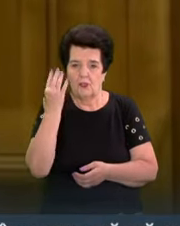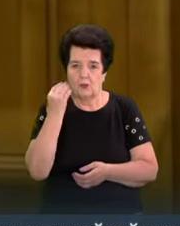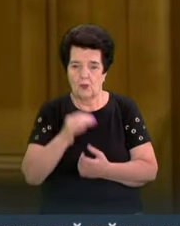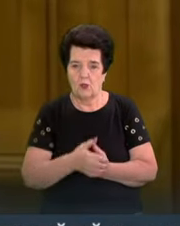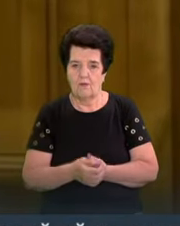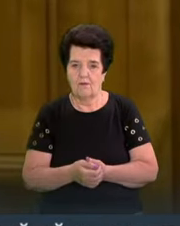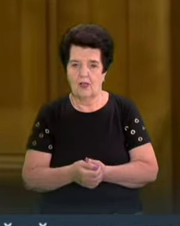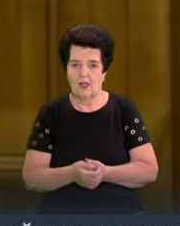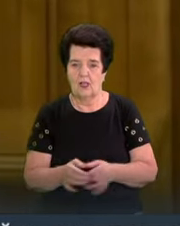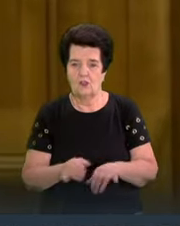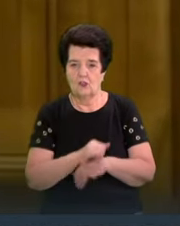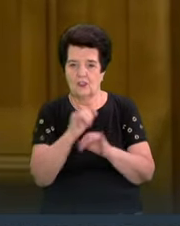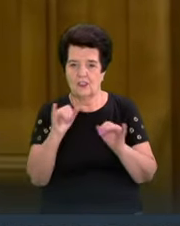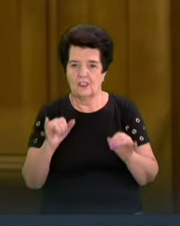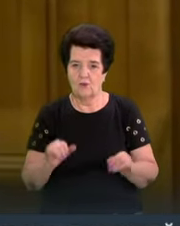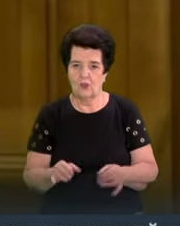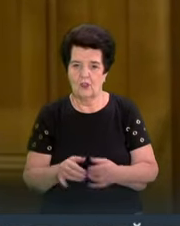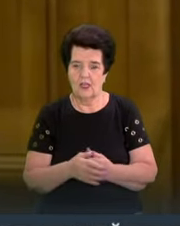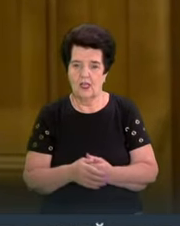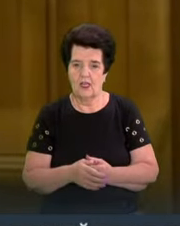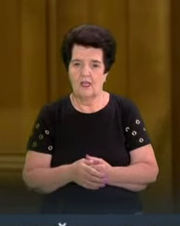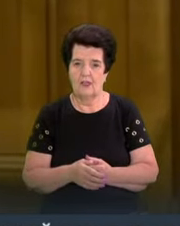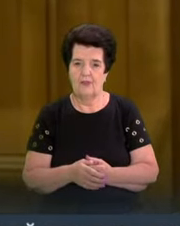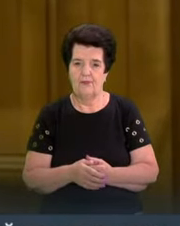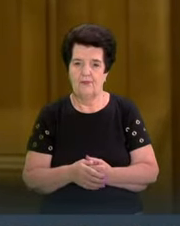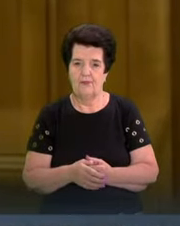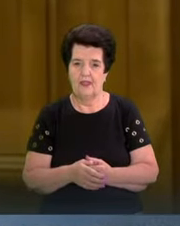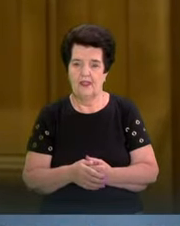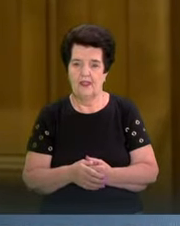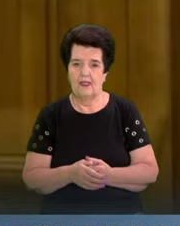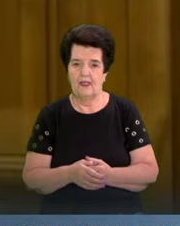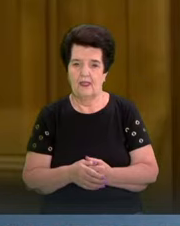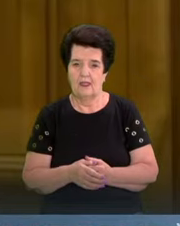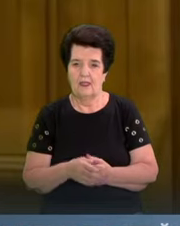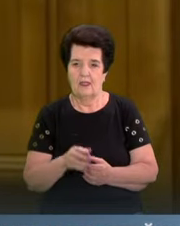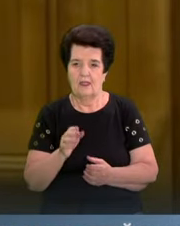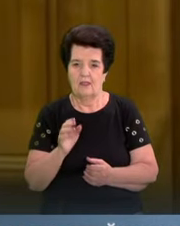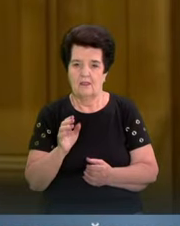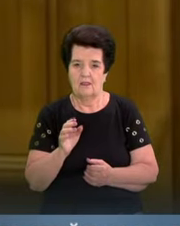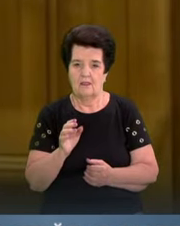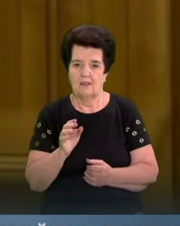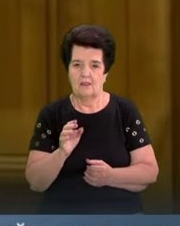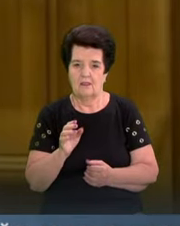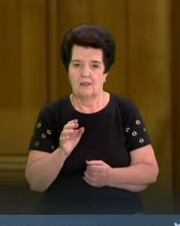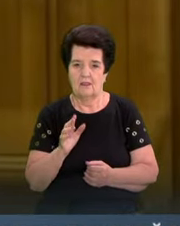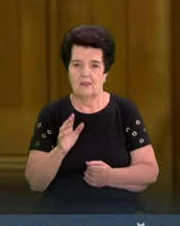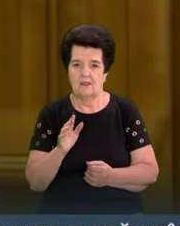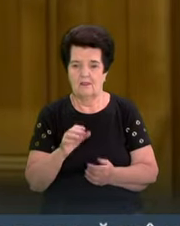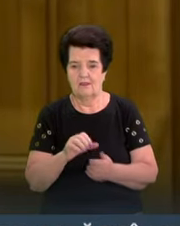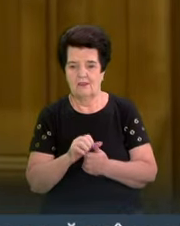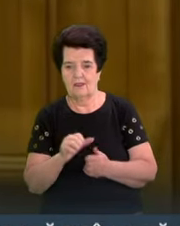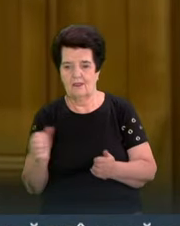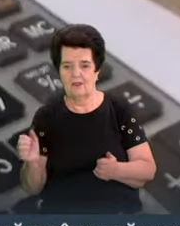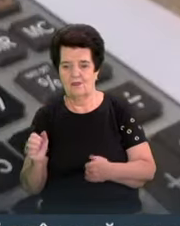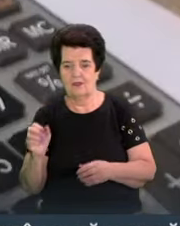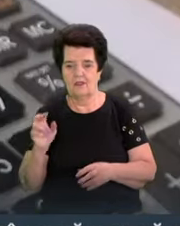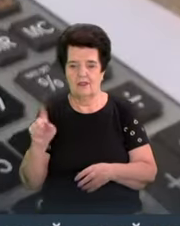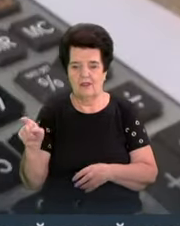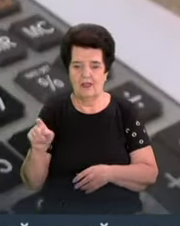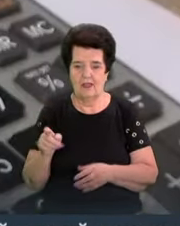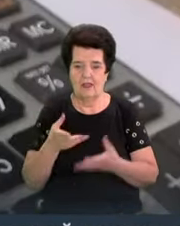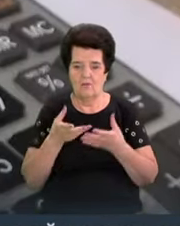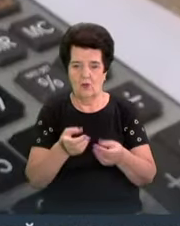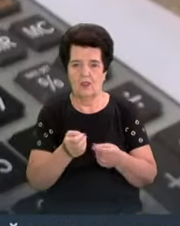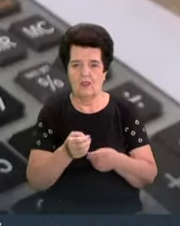și dezvoltarea astfel încât să se desprindă de prietenii, între ghilimele, de la răsărit, de influența rusă.